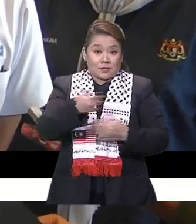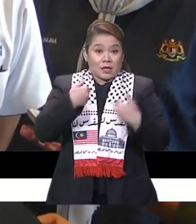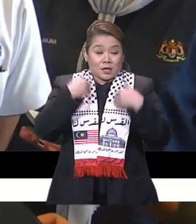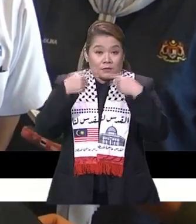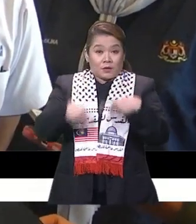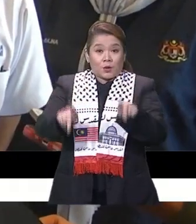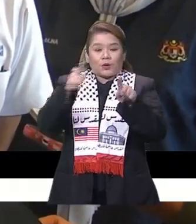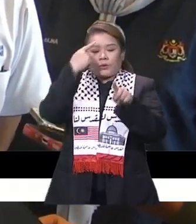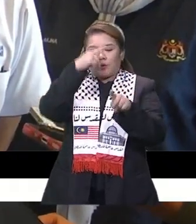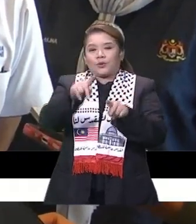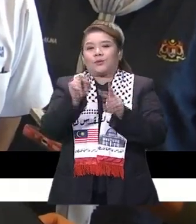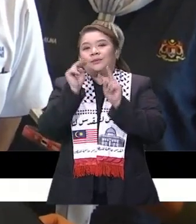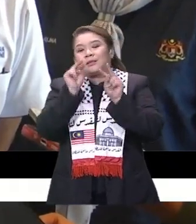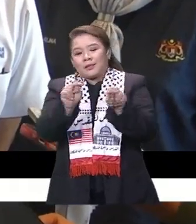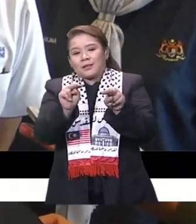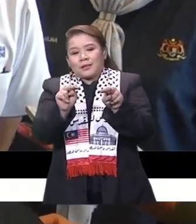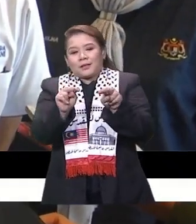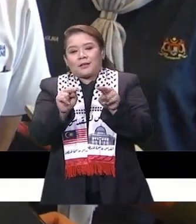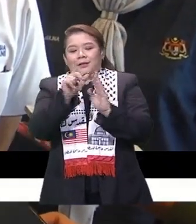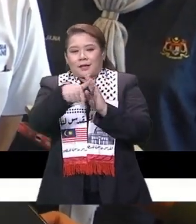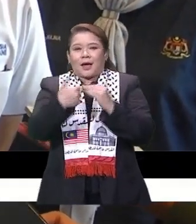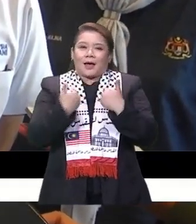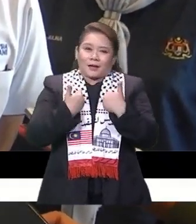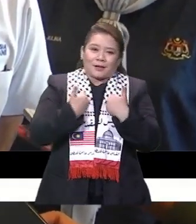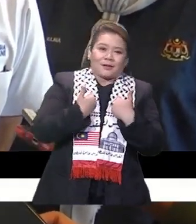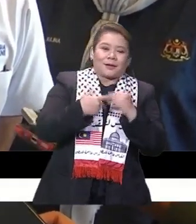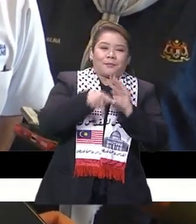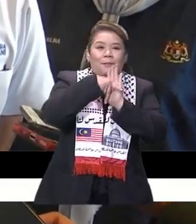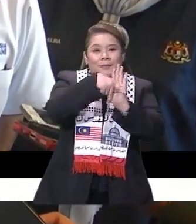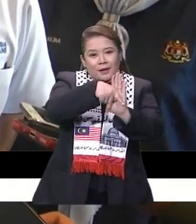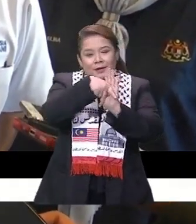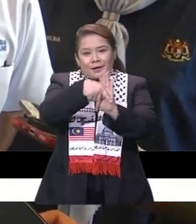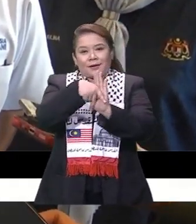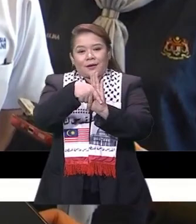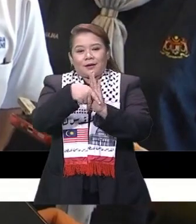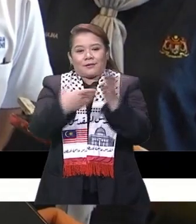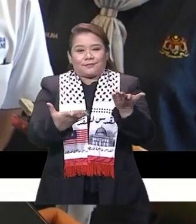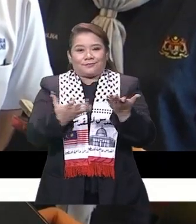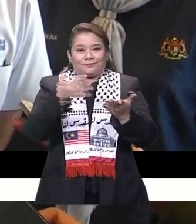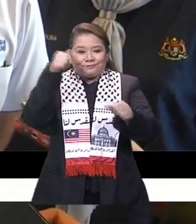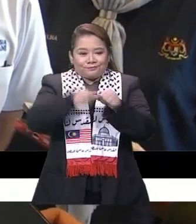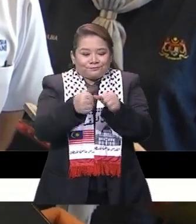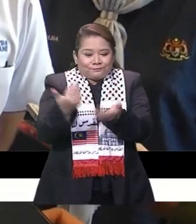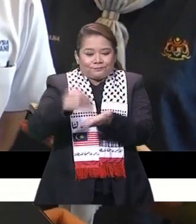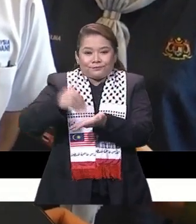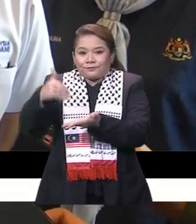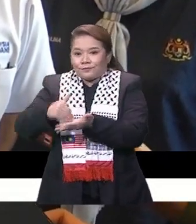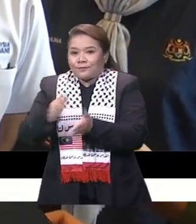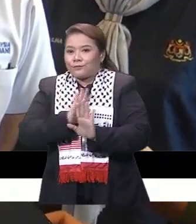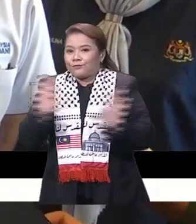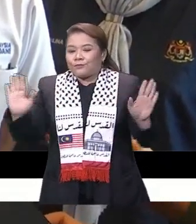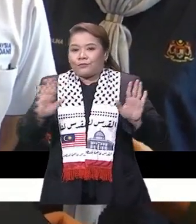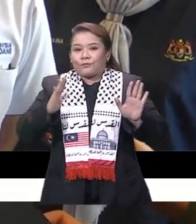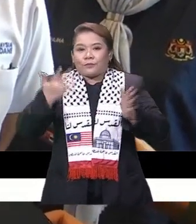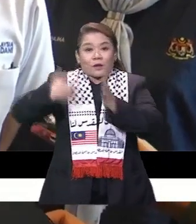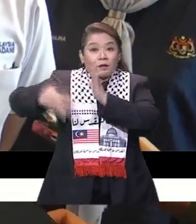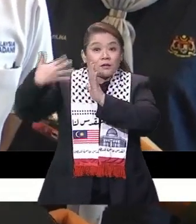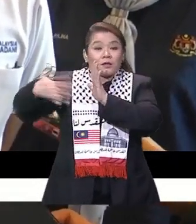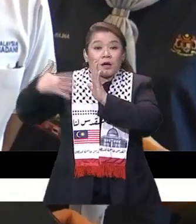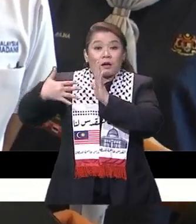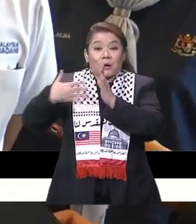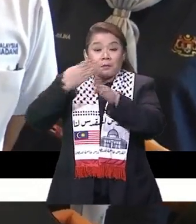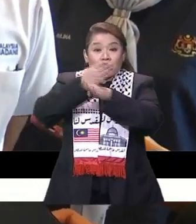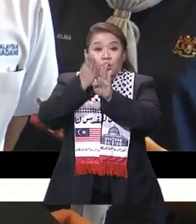berkesempatan untuk melihat nanti ada sedikit pameran, mengingatkan kembali bukan hanya sejarah pembentukan